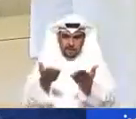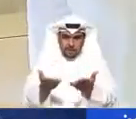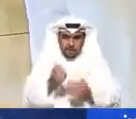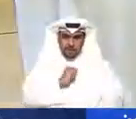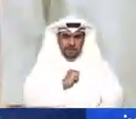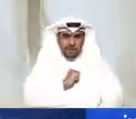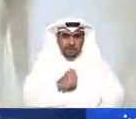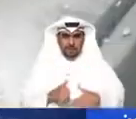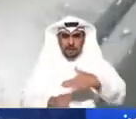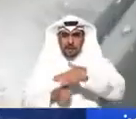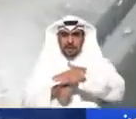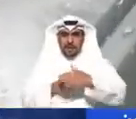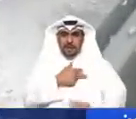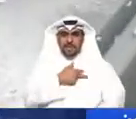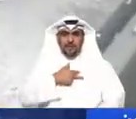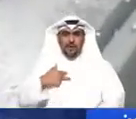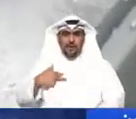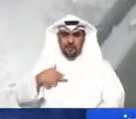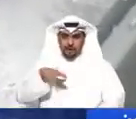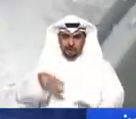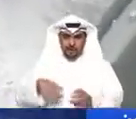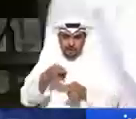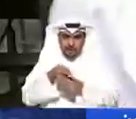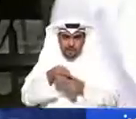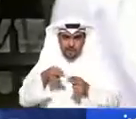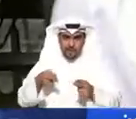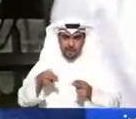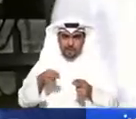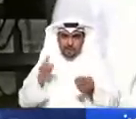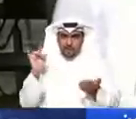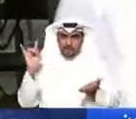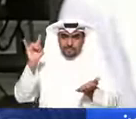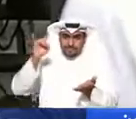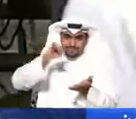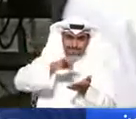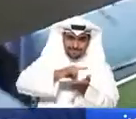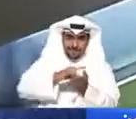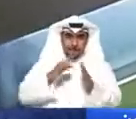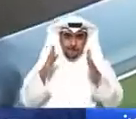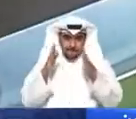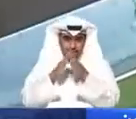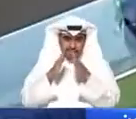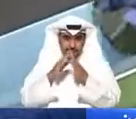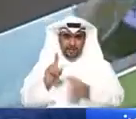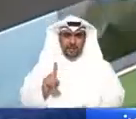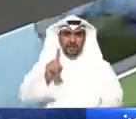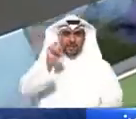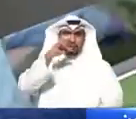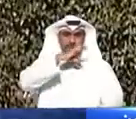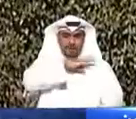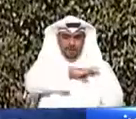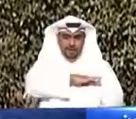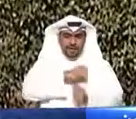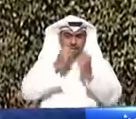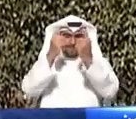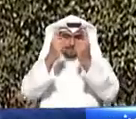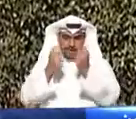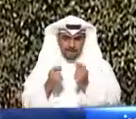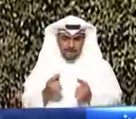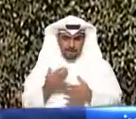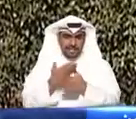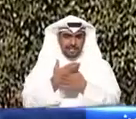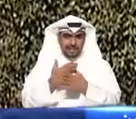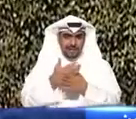رئيس مجلس الوزراء فرصة كبيرة وجادة لإتاحة الحوار المتبادل بين المسؤولين الحكوميين